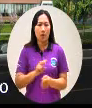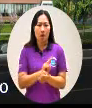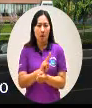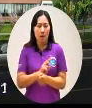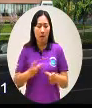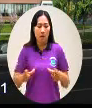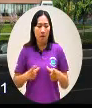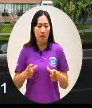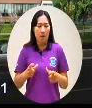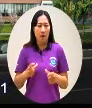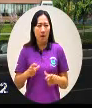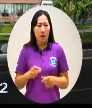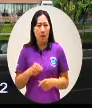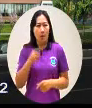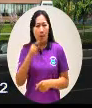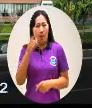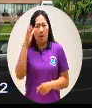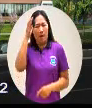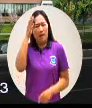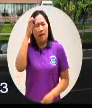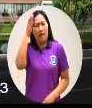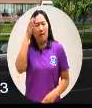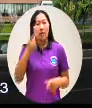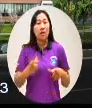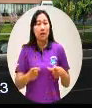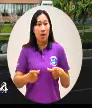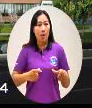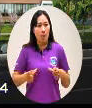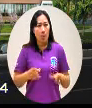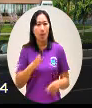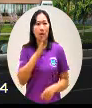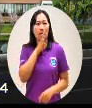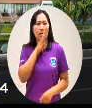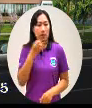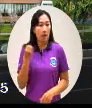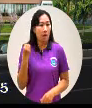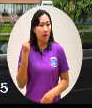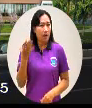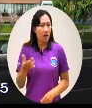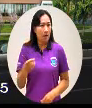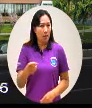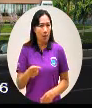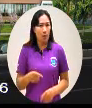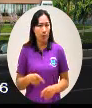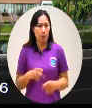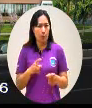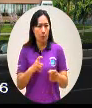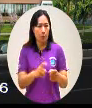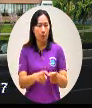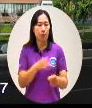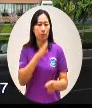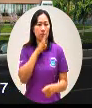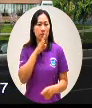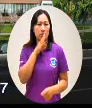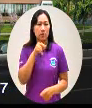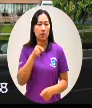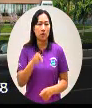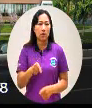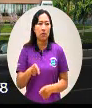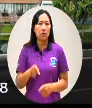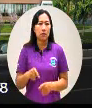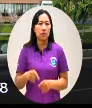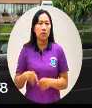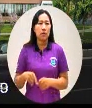期待啦。这是一个新地标在咱沿海路扩宽了的一个所在咱的市长甲干部